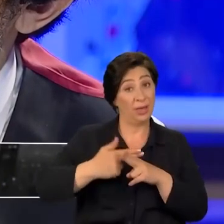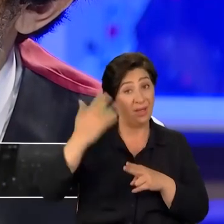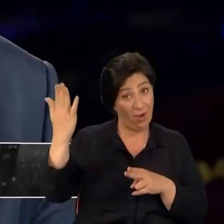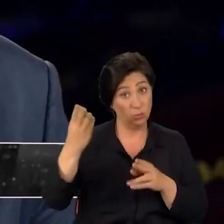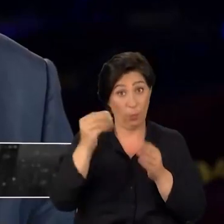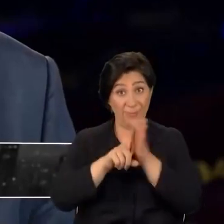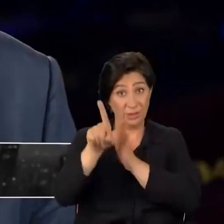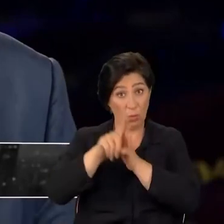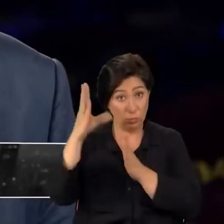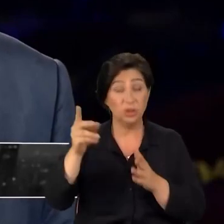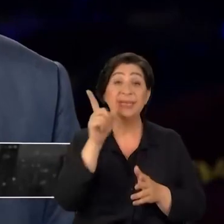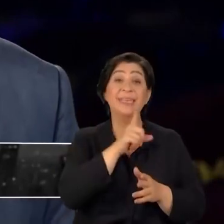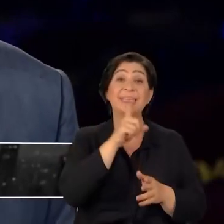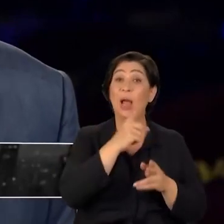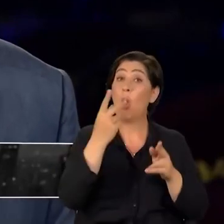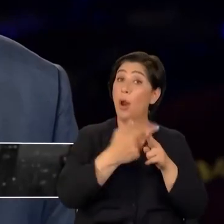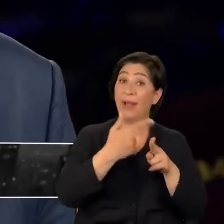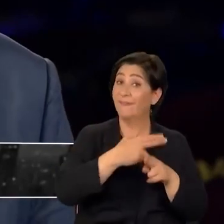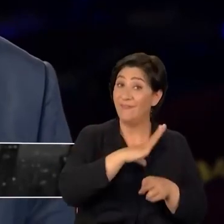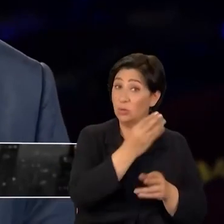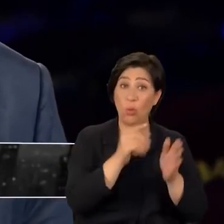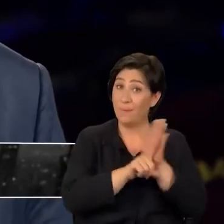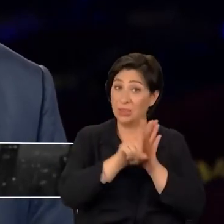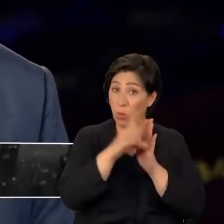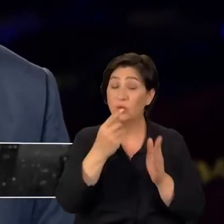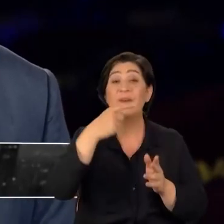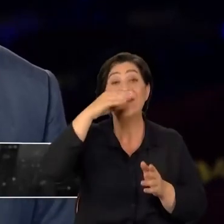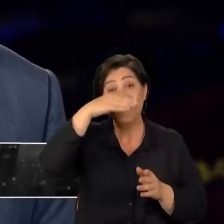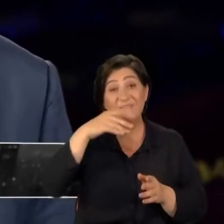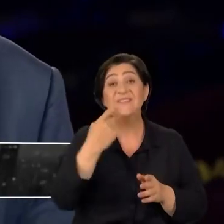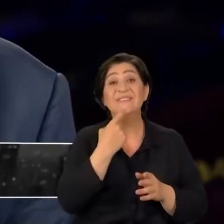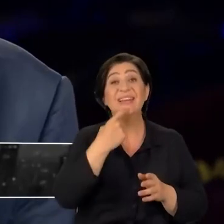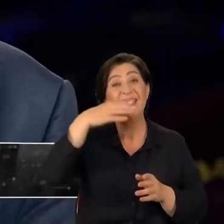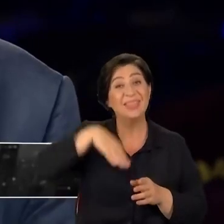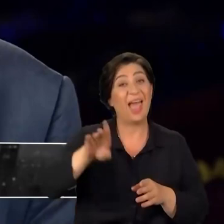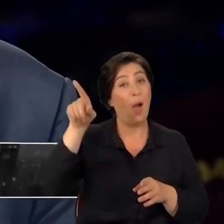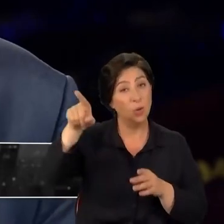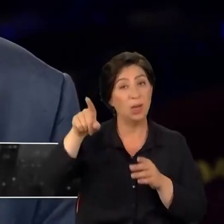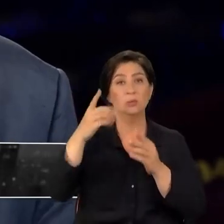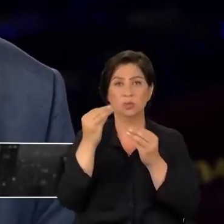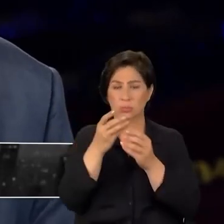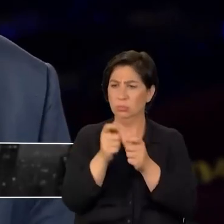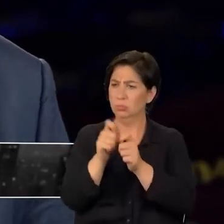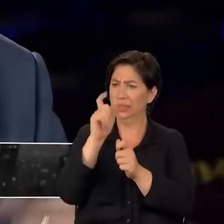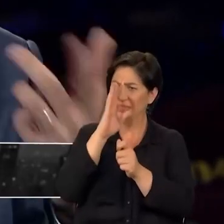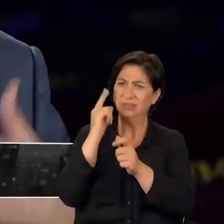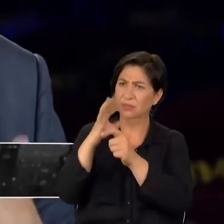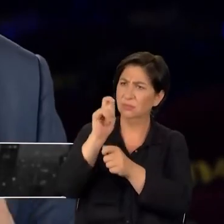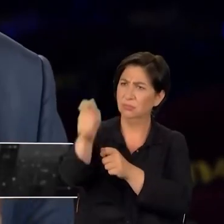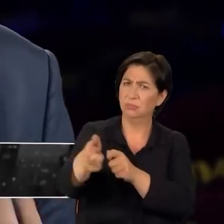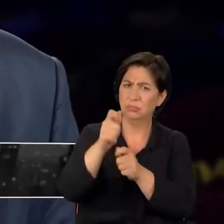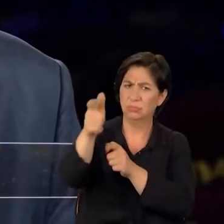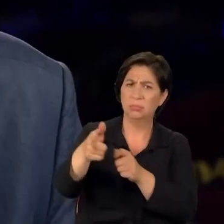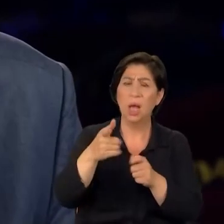çok başarılı olmuş. İngiltere'de örnekleri var, çok başarılı olmuş. Finlandiya'da örnekleri var, çok insanlara doğrudan direkt bu paraları verip herkes